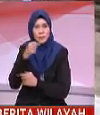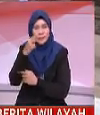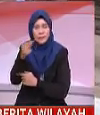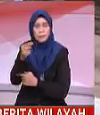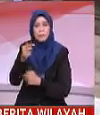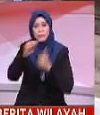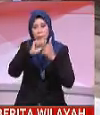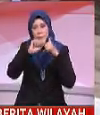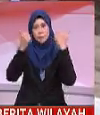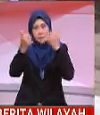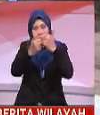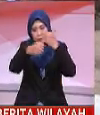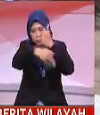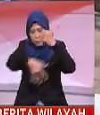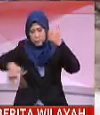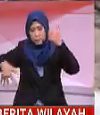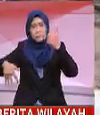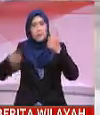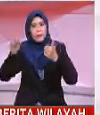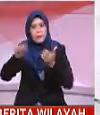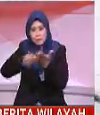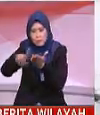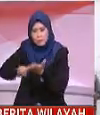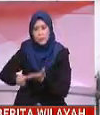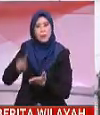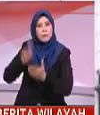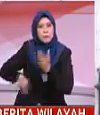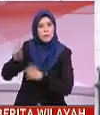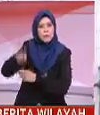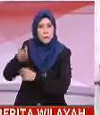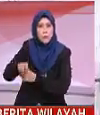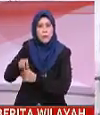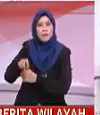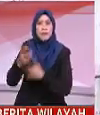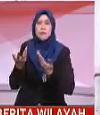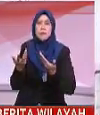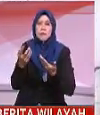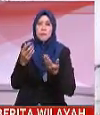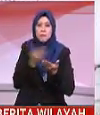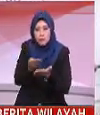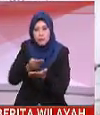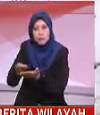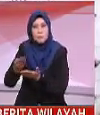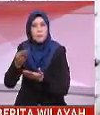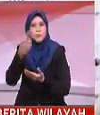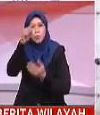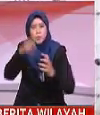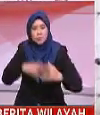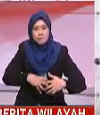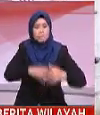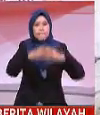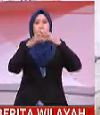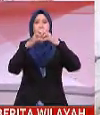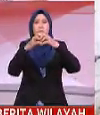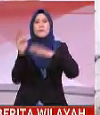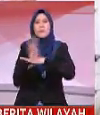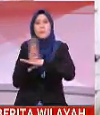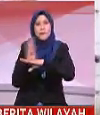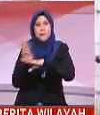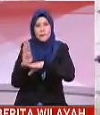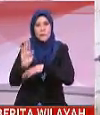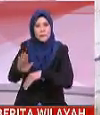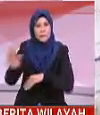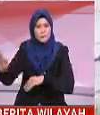bawah kementerian juga akan melihat keperluan semasa para peniaga terjejas untuk membantu membangunkan semula perniagaan